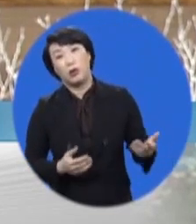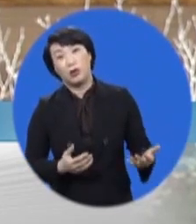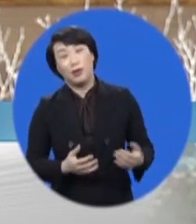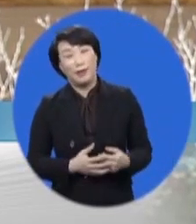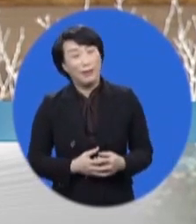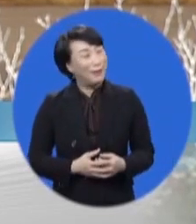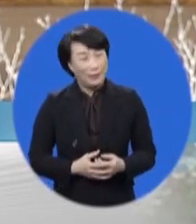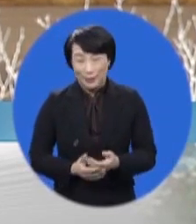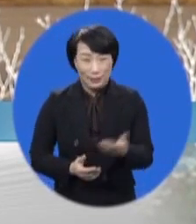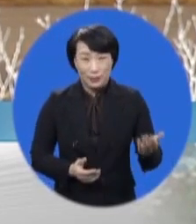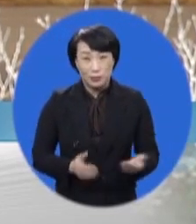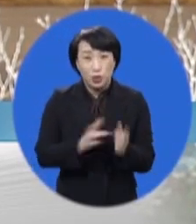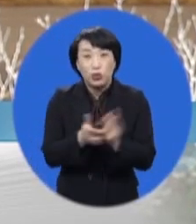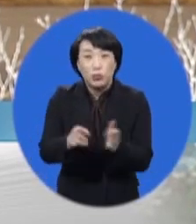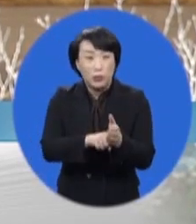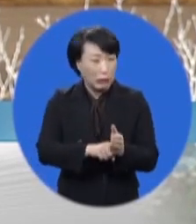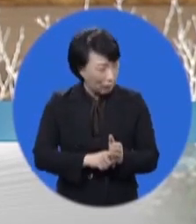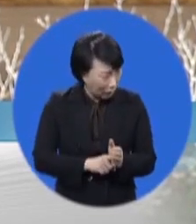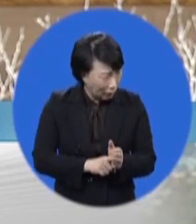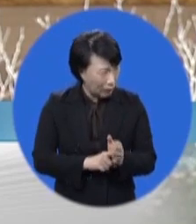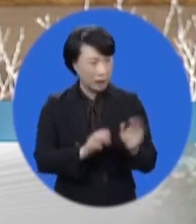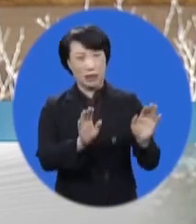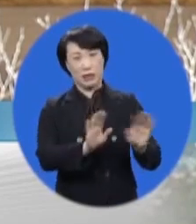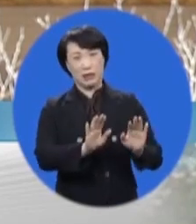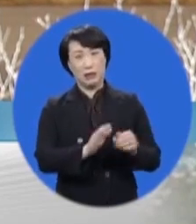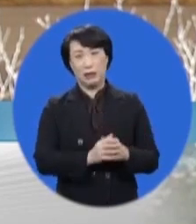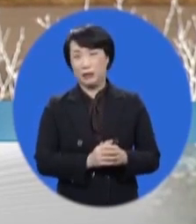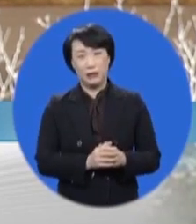상관없다면 여러분 예수 믿는 사람은 아니요.